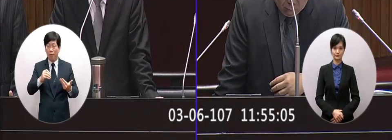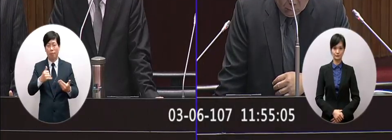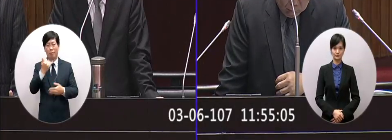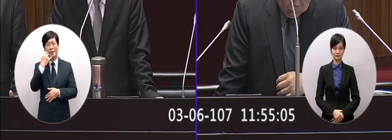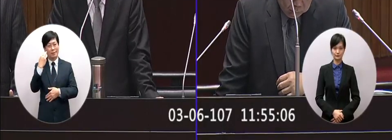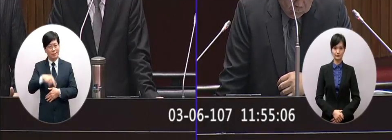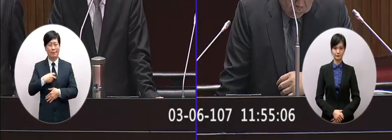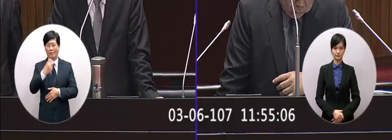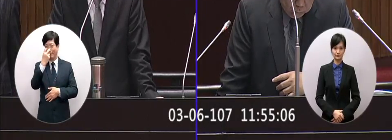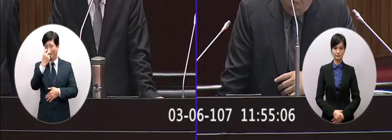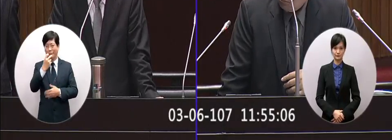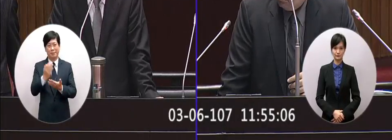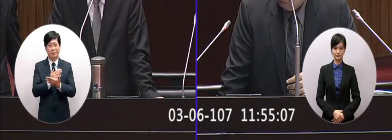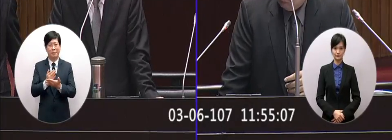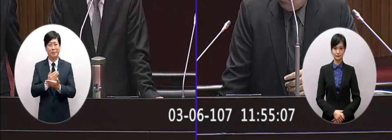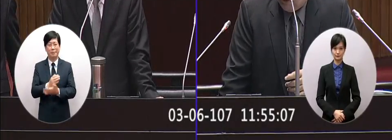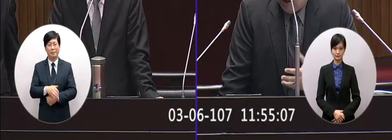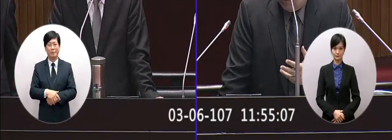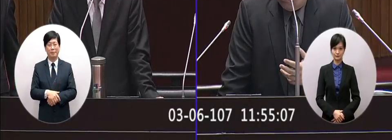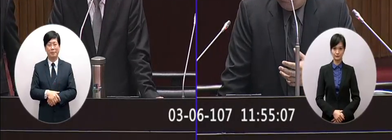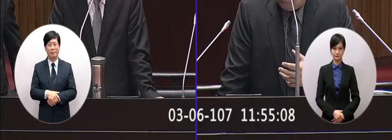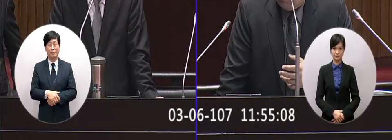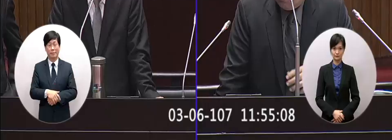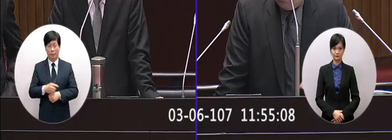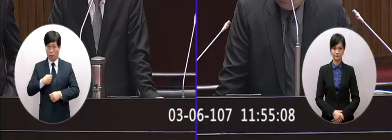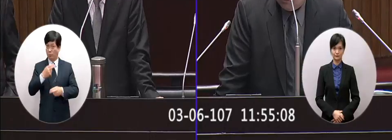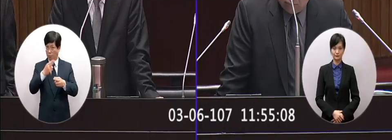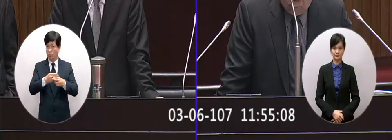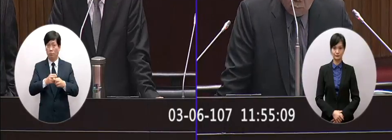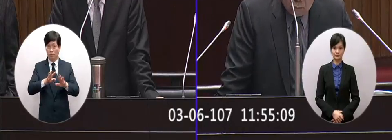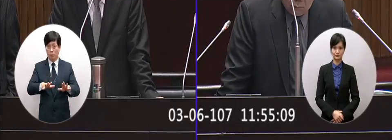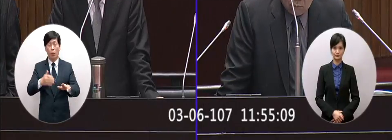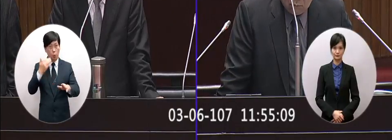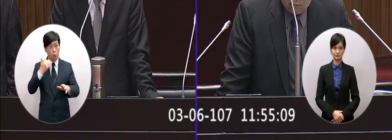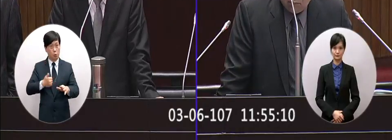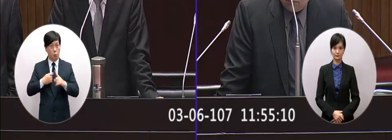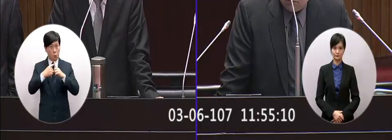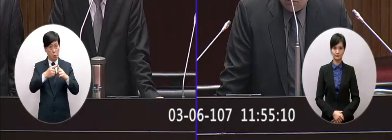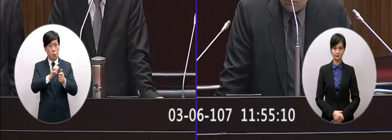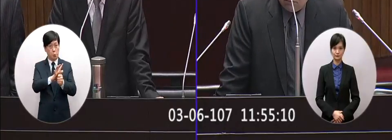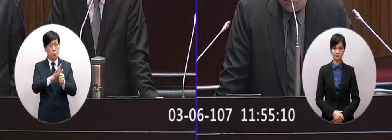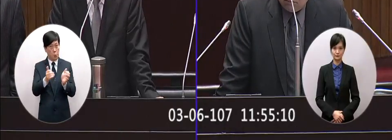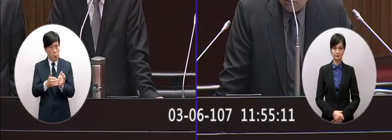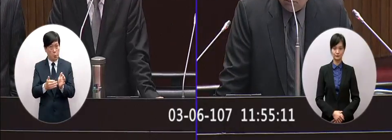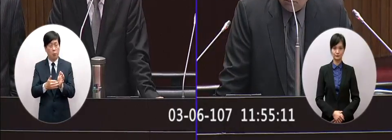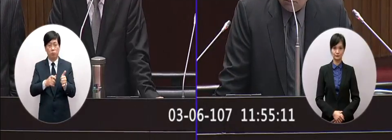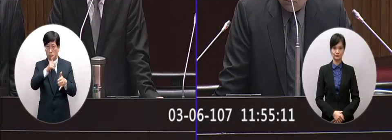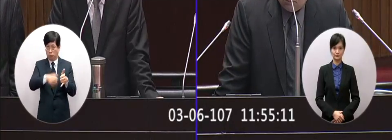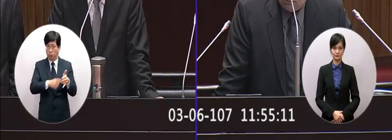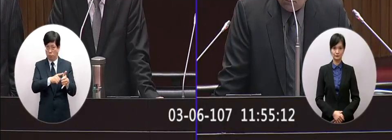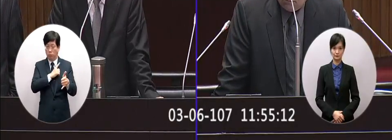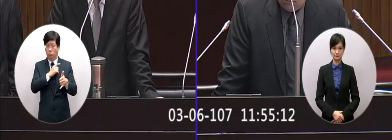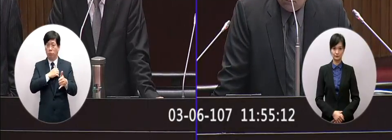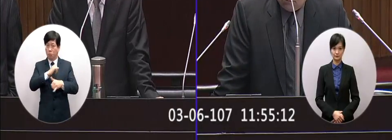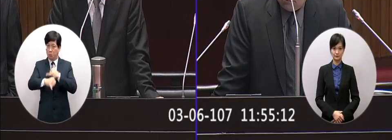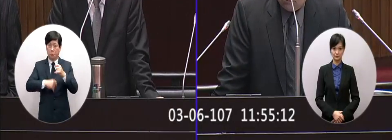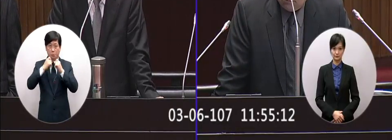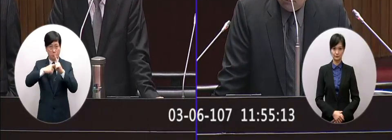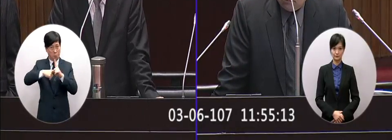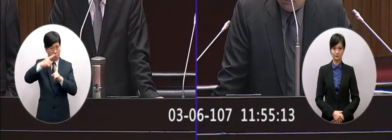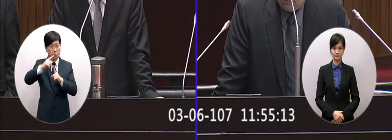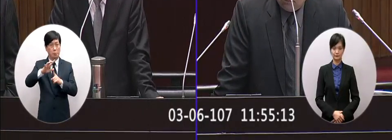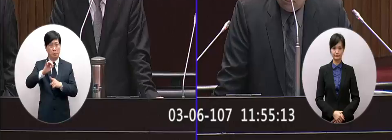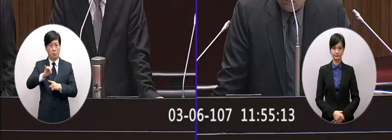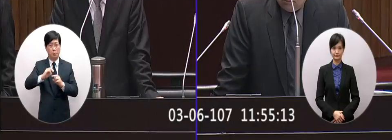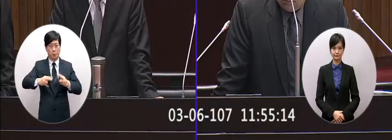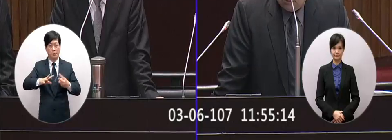们可以再去评估考量。那不过我相信接收到服务照顾的身心障碍者，他的生活品质应该相对来讲